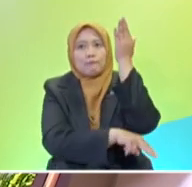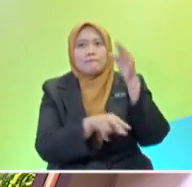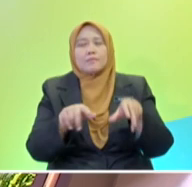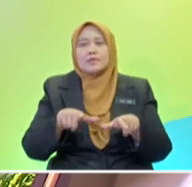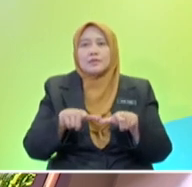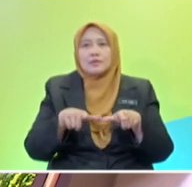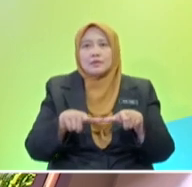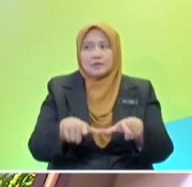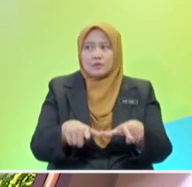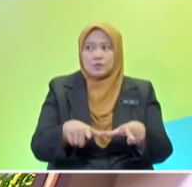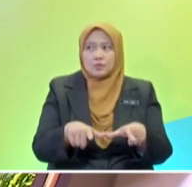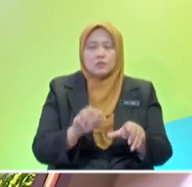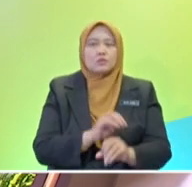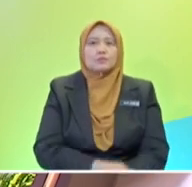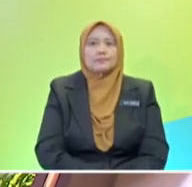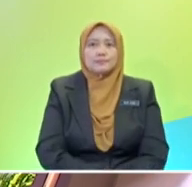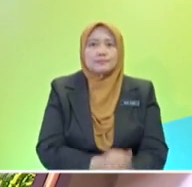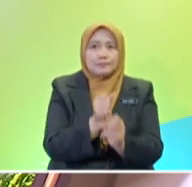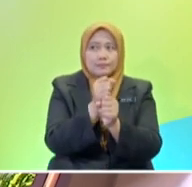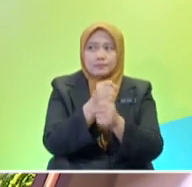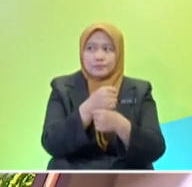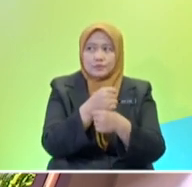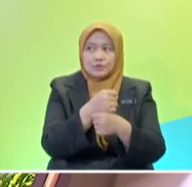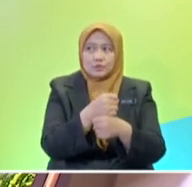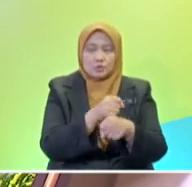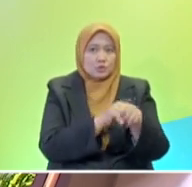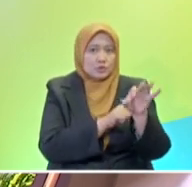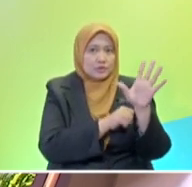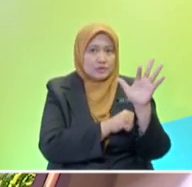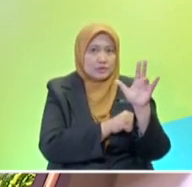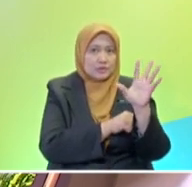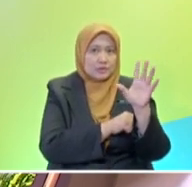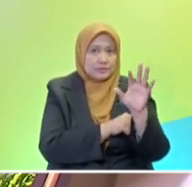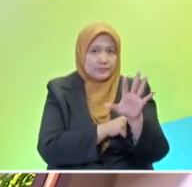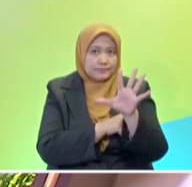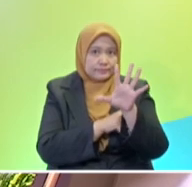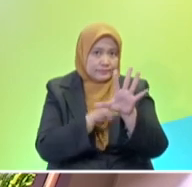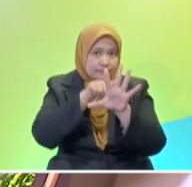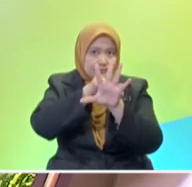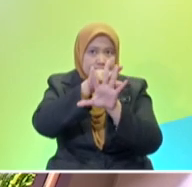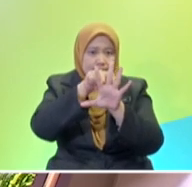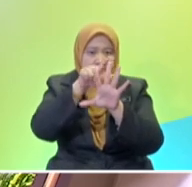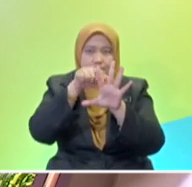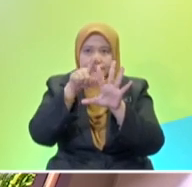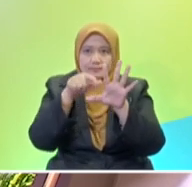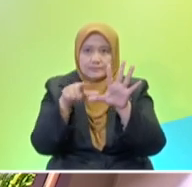tengok. Kita buat macam ni sebab kalau cikgu buat macam ni nanti dia atur tak nampak. Kita buat macam ni.